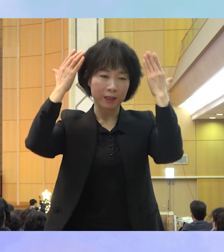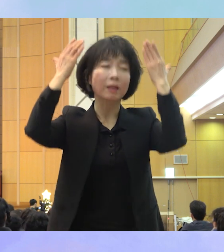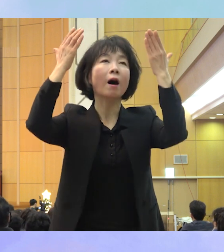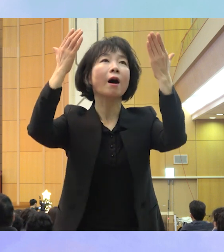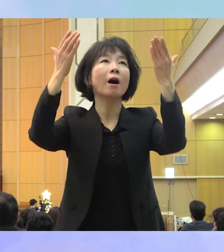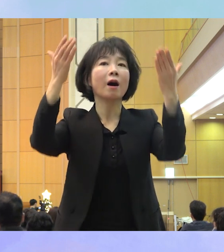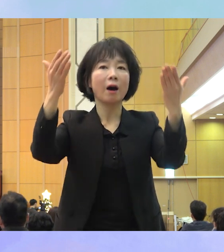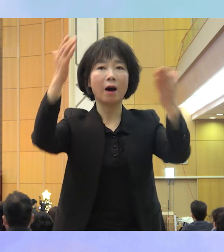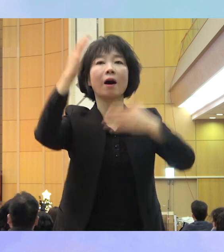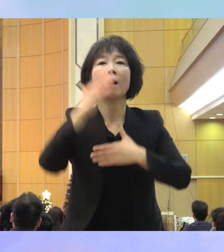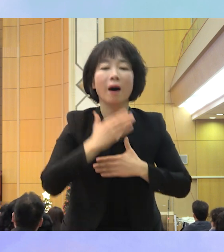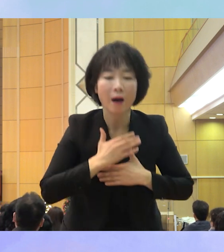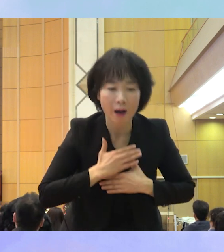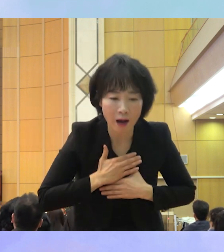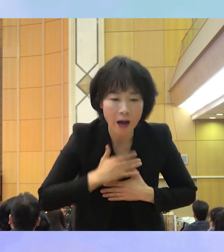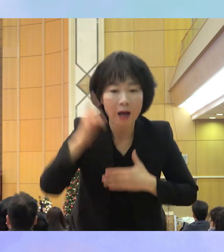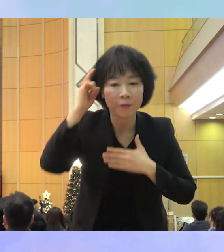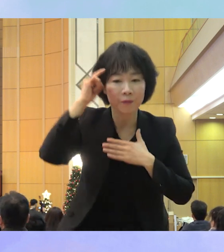감사합니다.